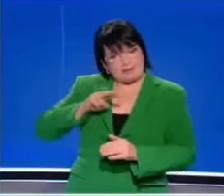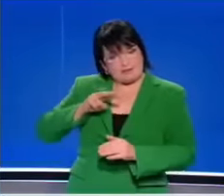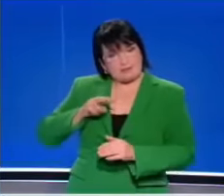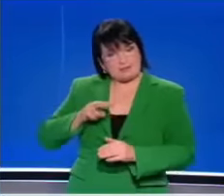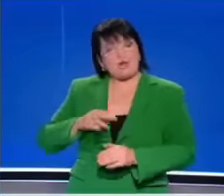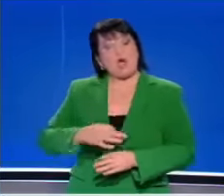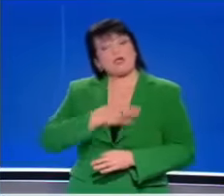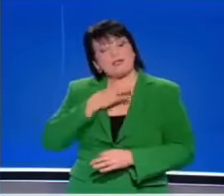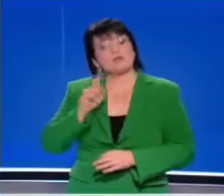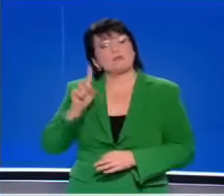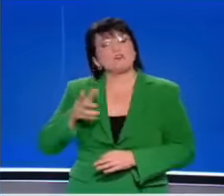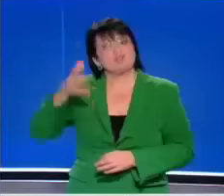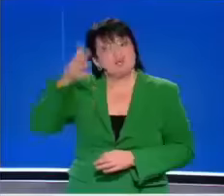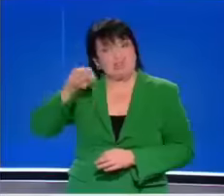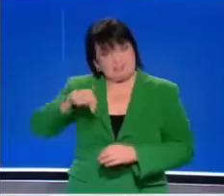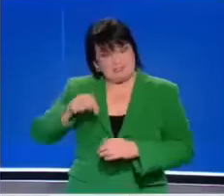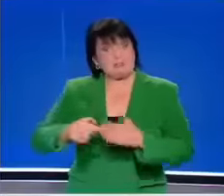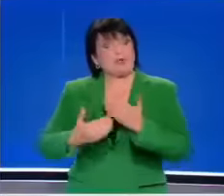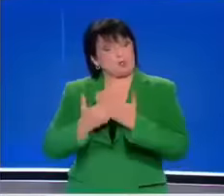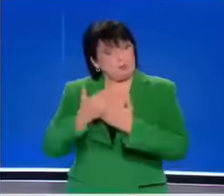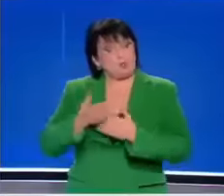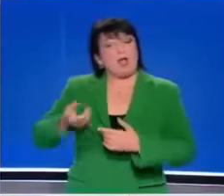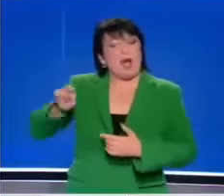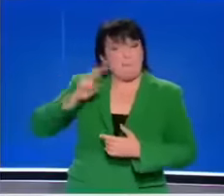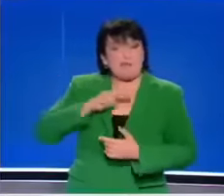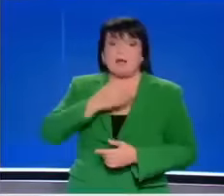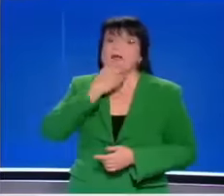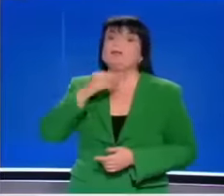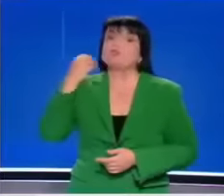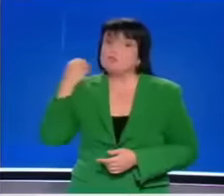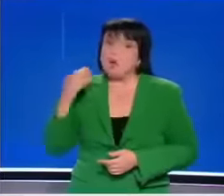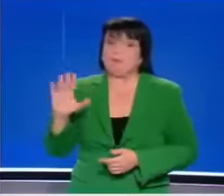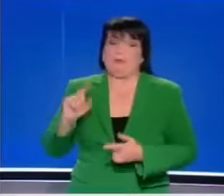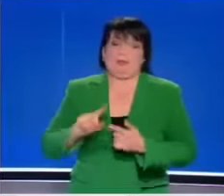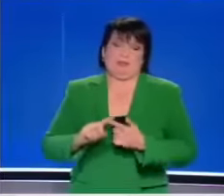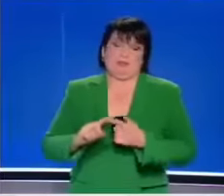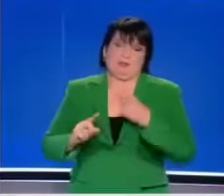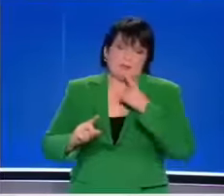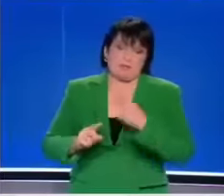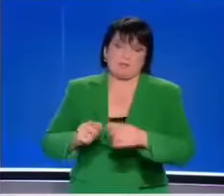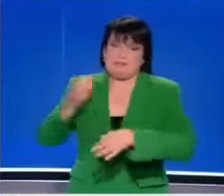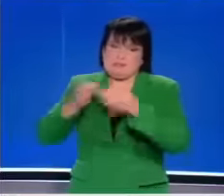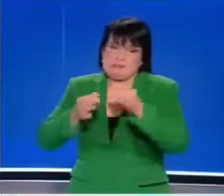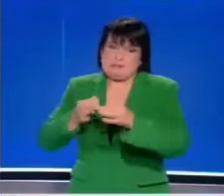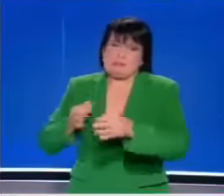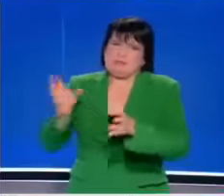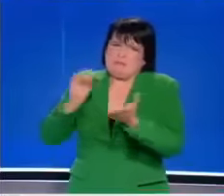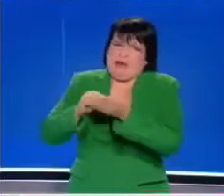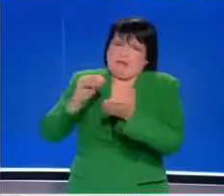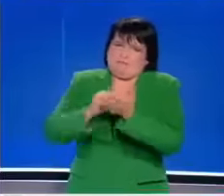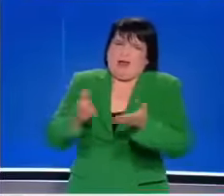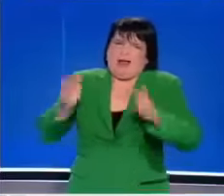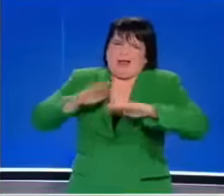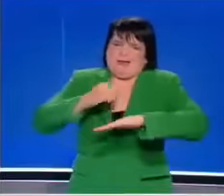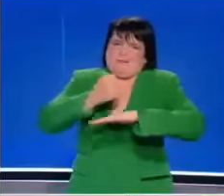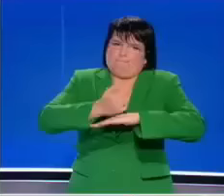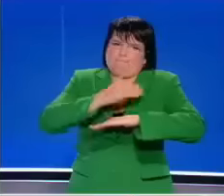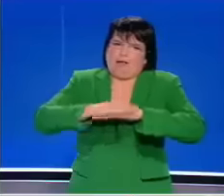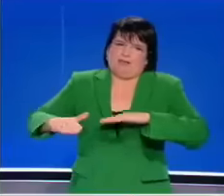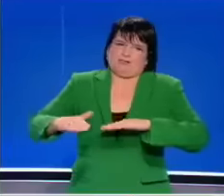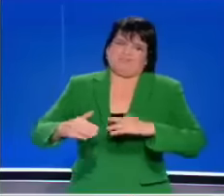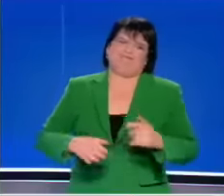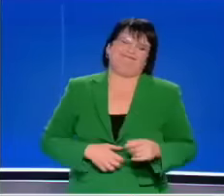κύριος μητσοτάκη σήμερα το πρωί είπε ότι είναι ντροπή να λέγεται ότι έγιναν μυστικές συσκέψεις για το μπάζωμα και